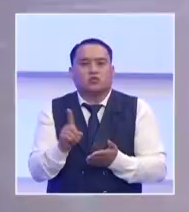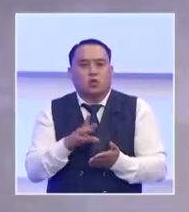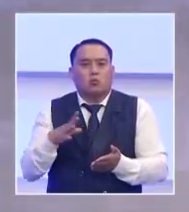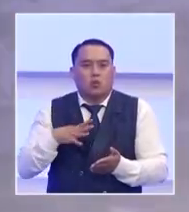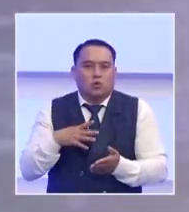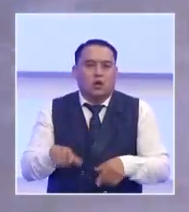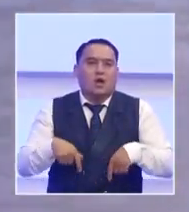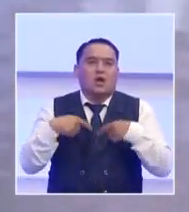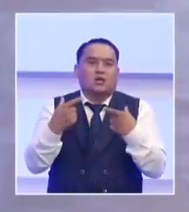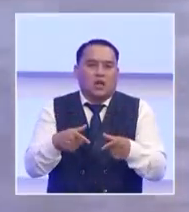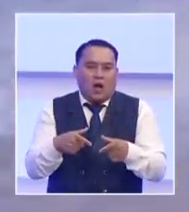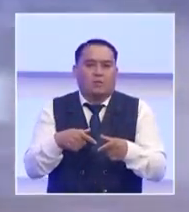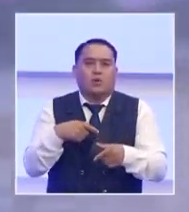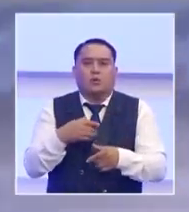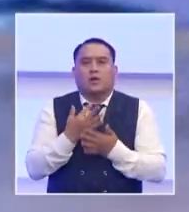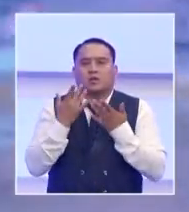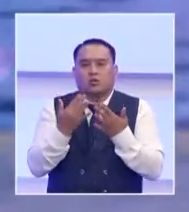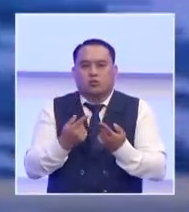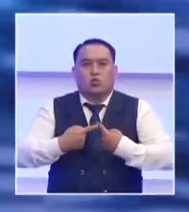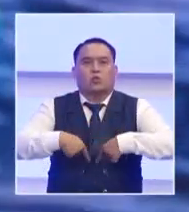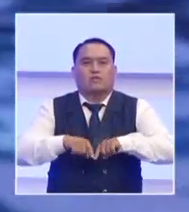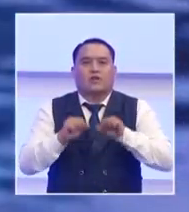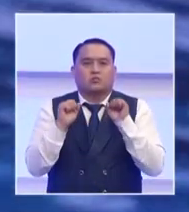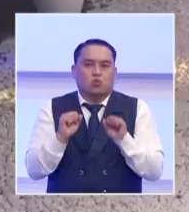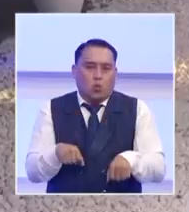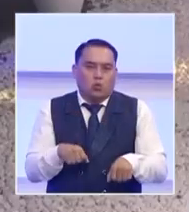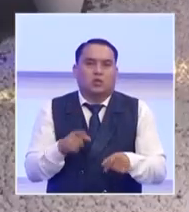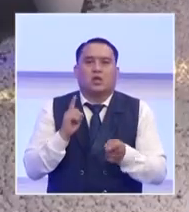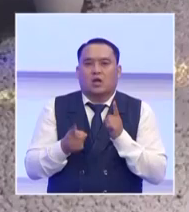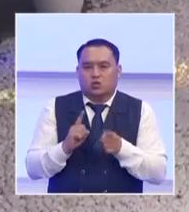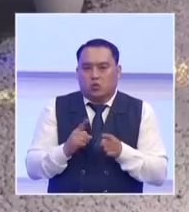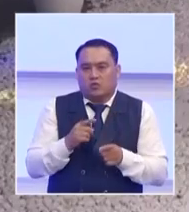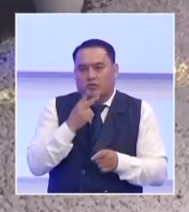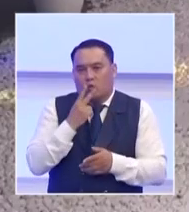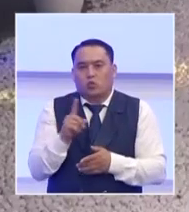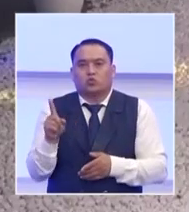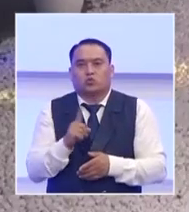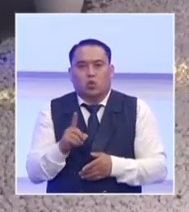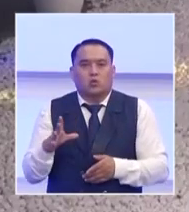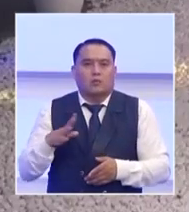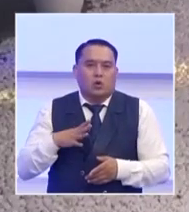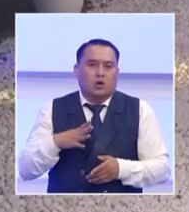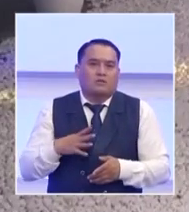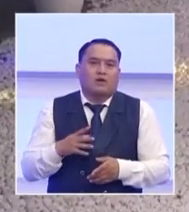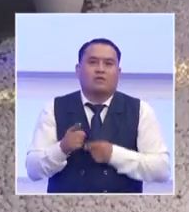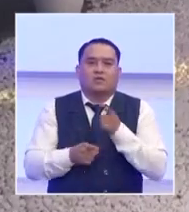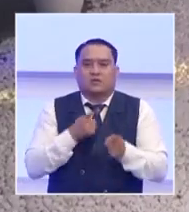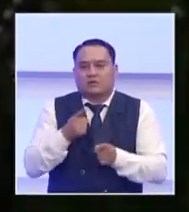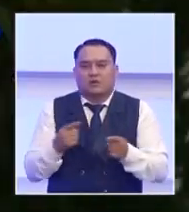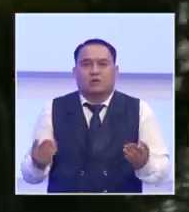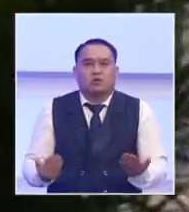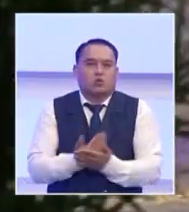будет шагом коммерческой и потребительской аудитории а также возможностью по-настоящему взглянуть на то как индустрия по-новому